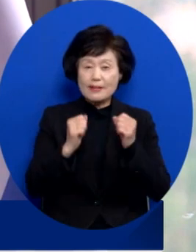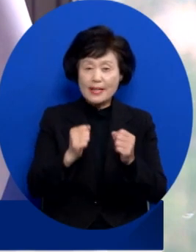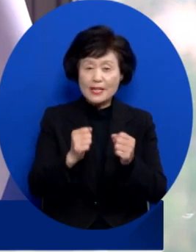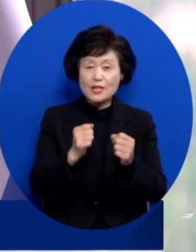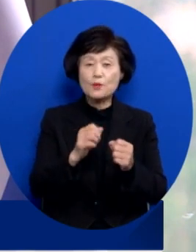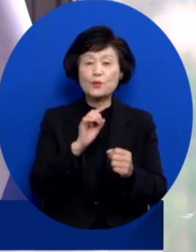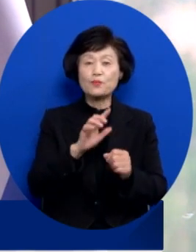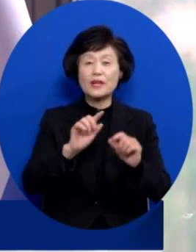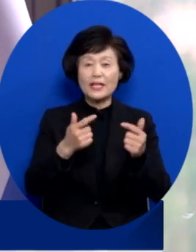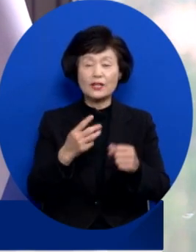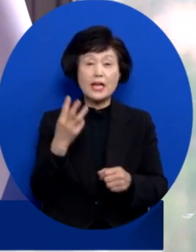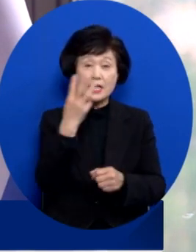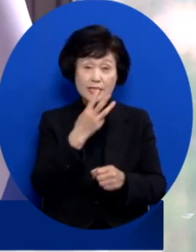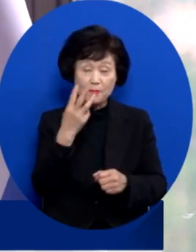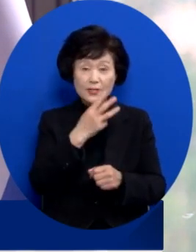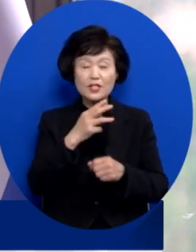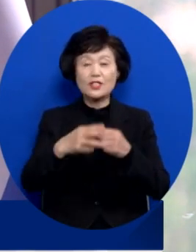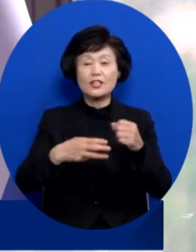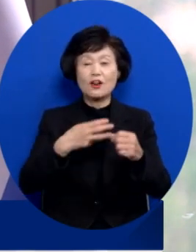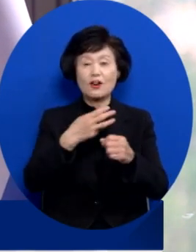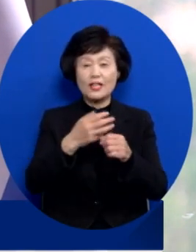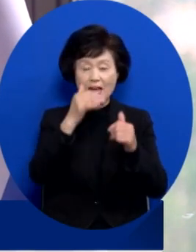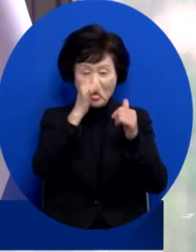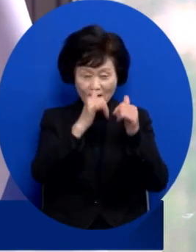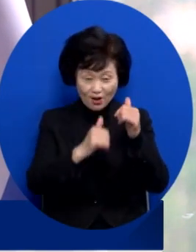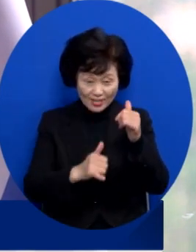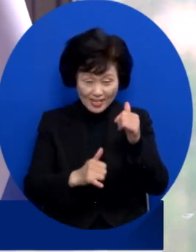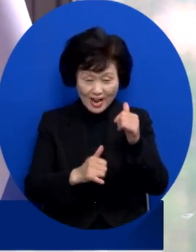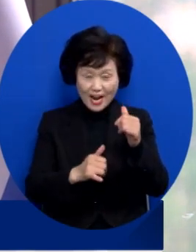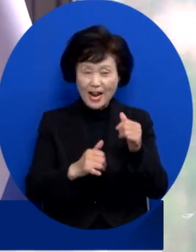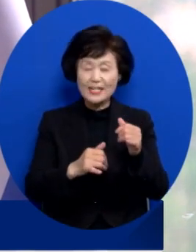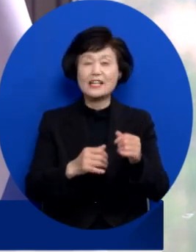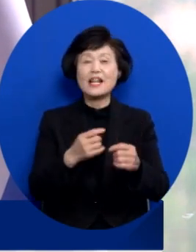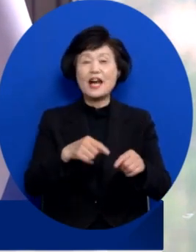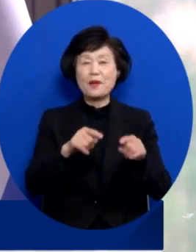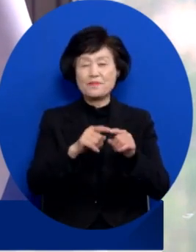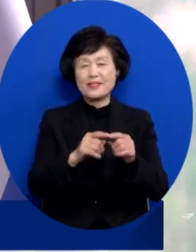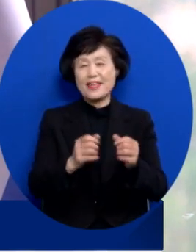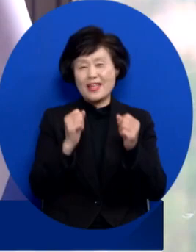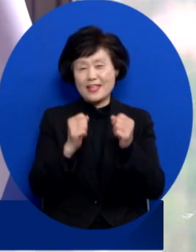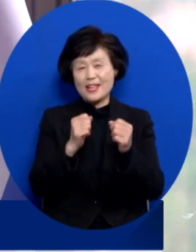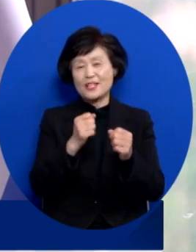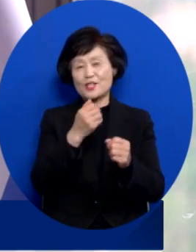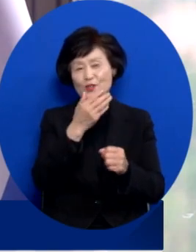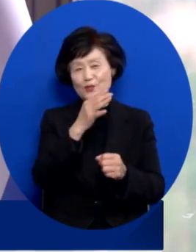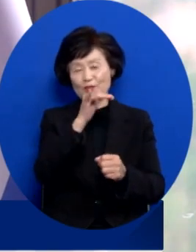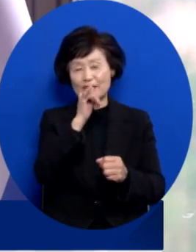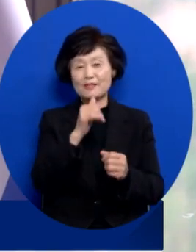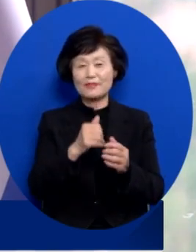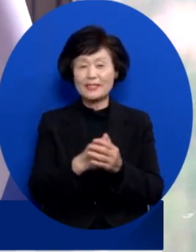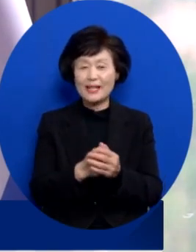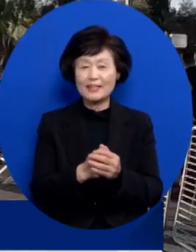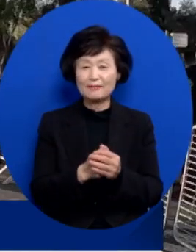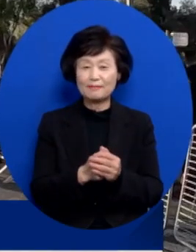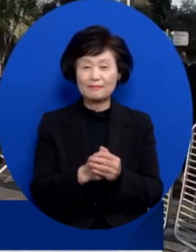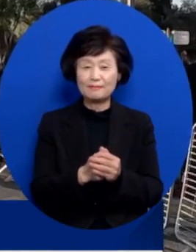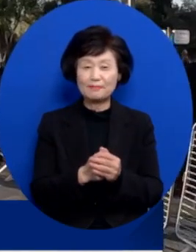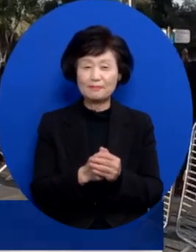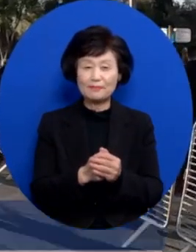kilometers, but you're also running through 3,000 years of